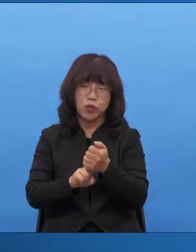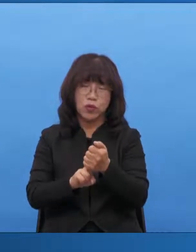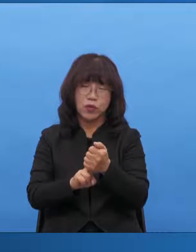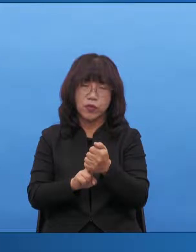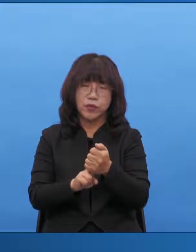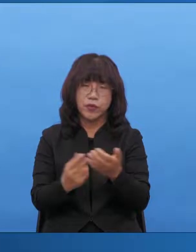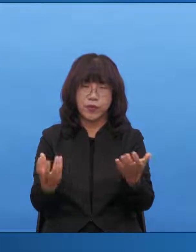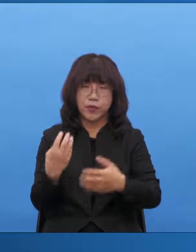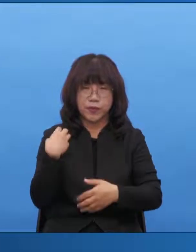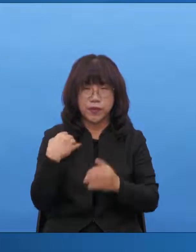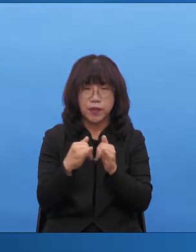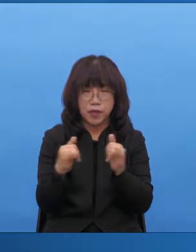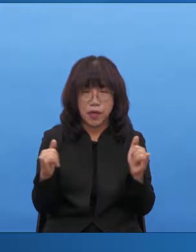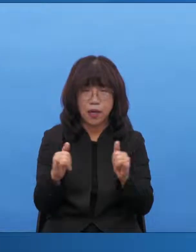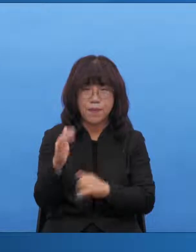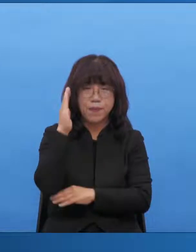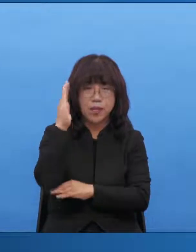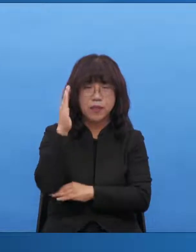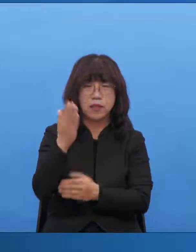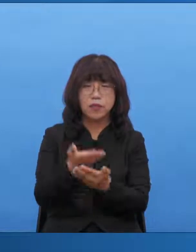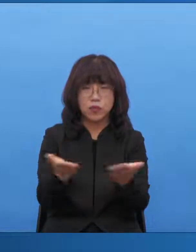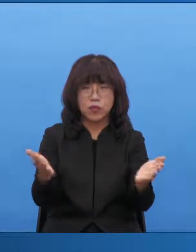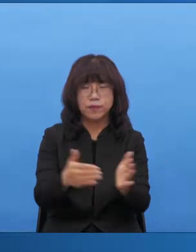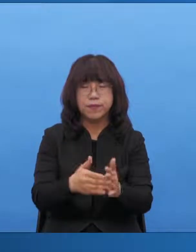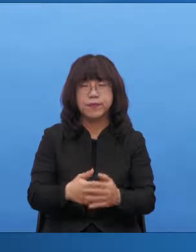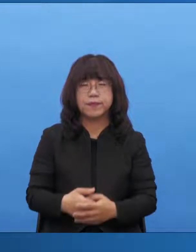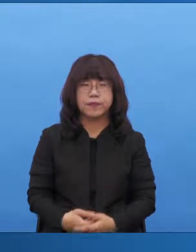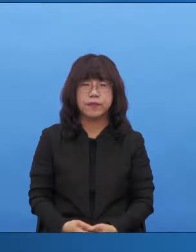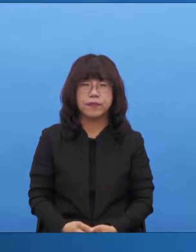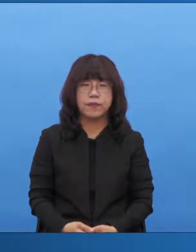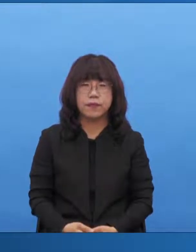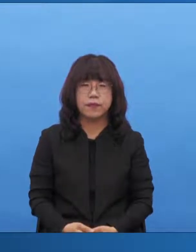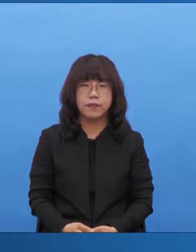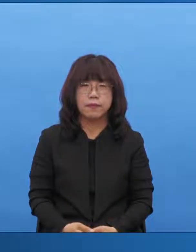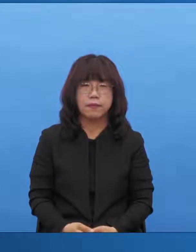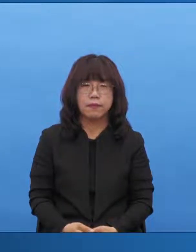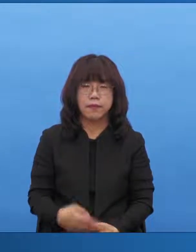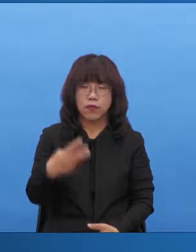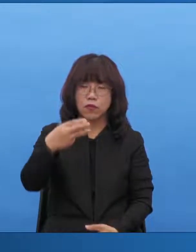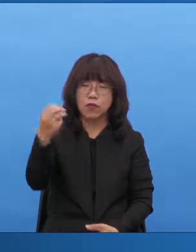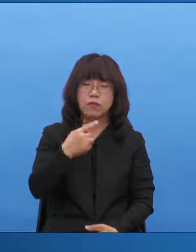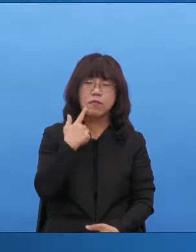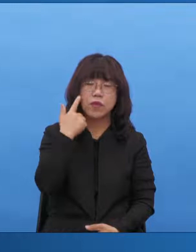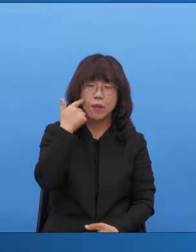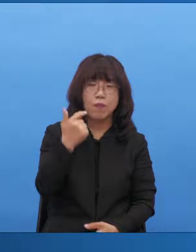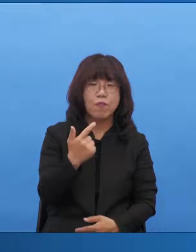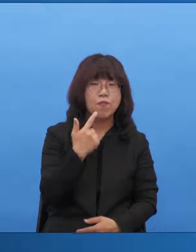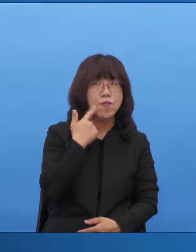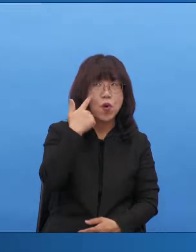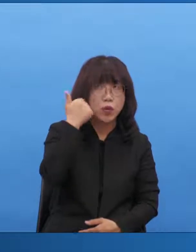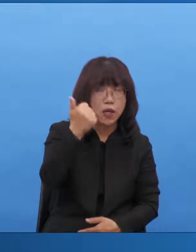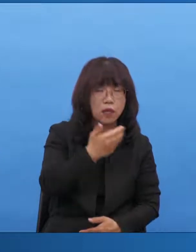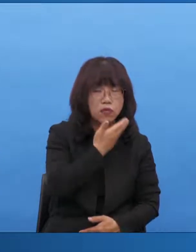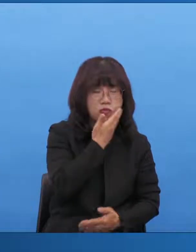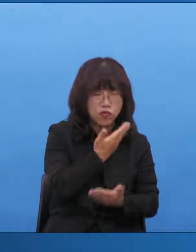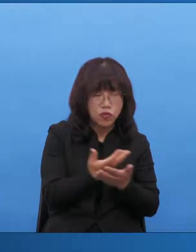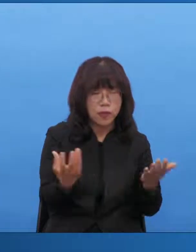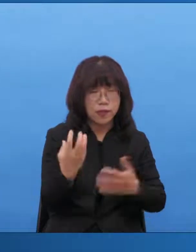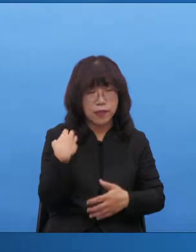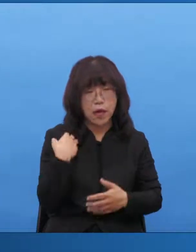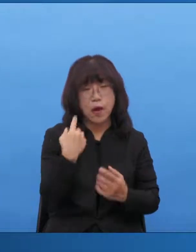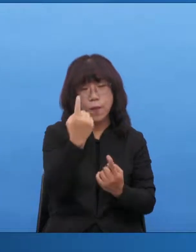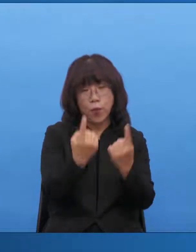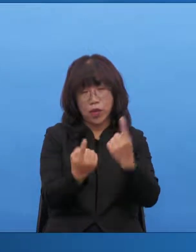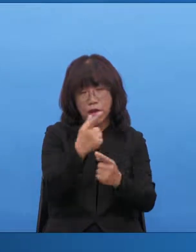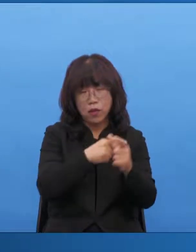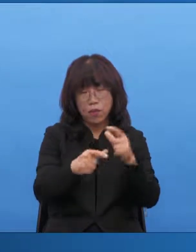라는 제목으로 2강의 메시지를 전했습니다. 류광수 목사는 목사나 중직자보다 더 많은 사람을 살릴 수